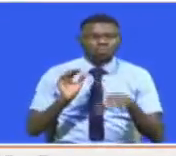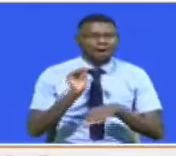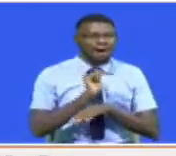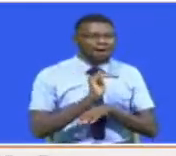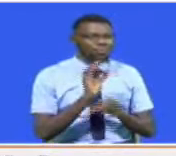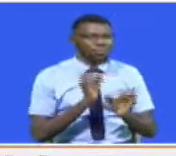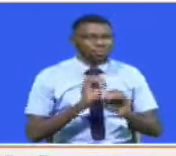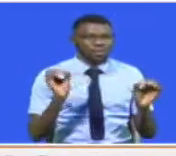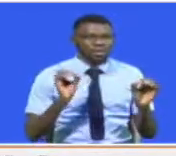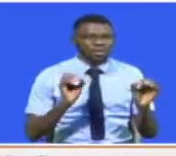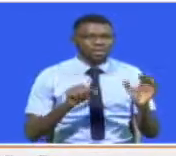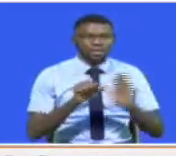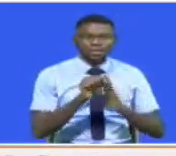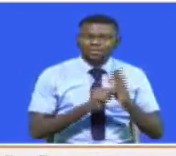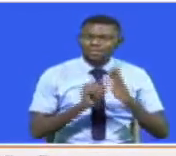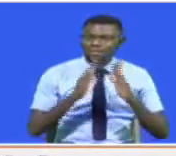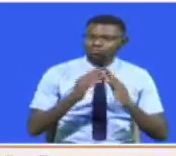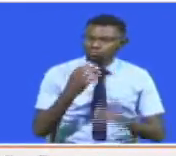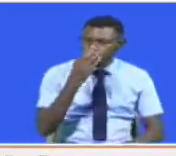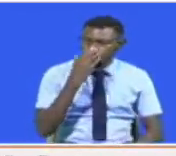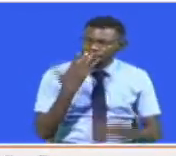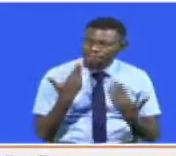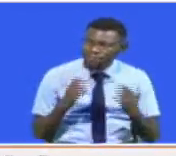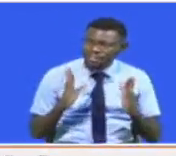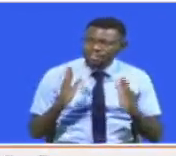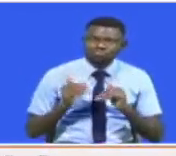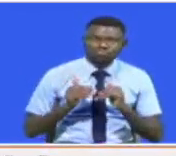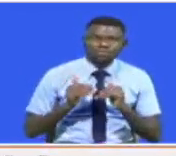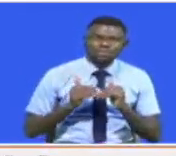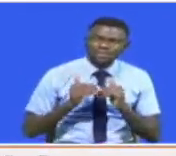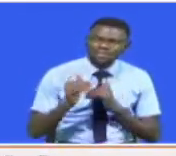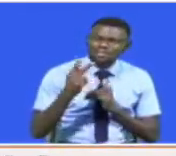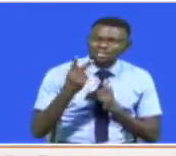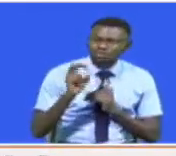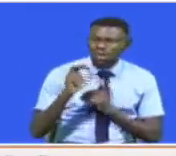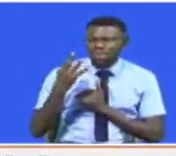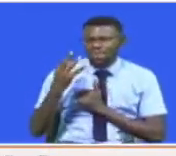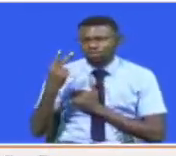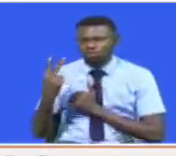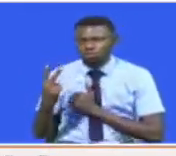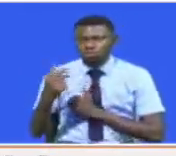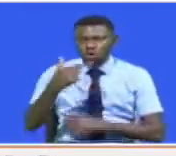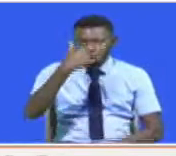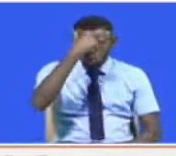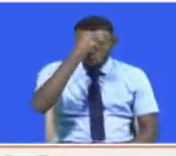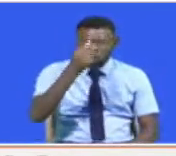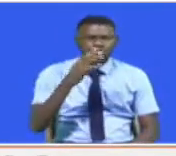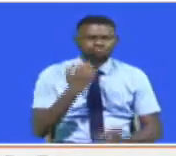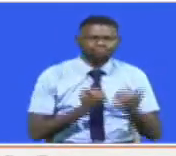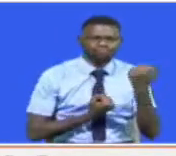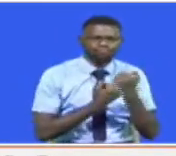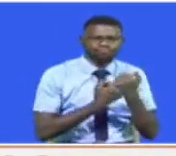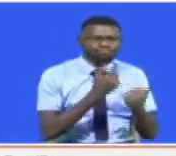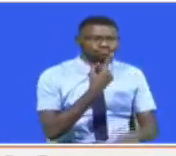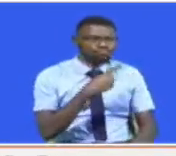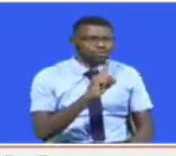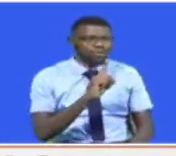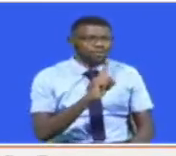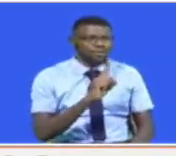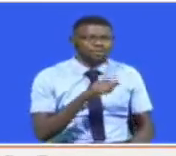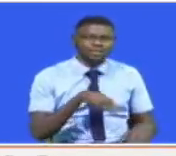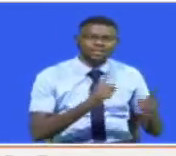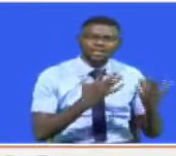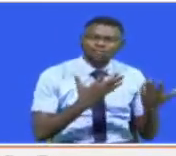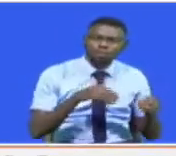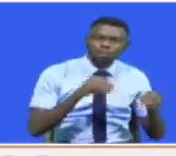ya mwisho, si ndio? Alafu 2032 tupeleke Wetangula tumwache. Tuende na Wetangula, tuende na Wetangula. Anaweza